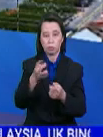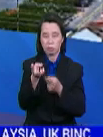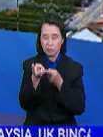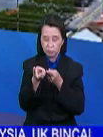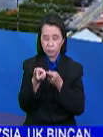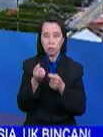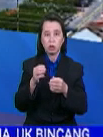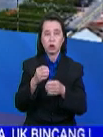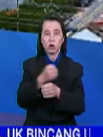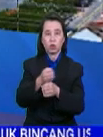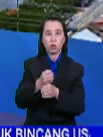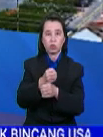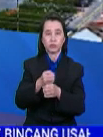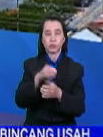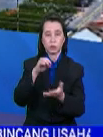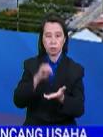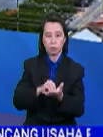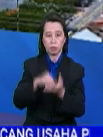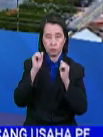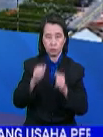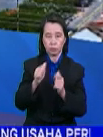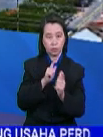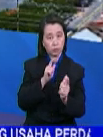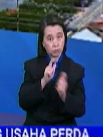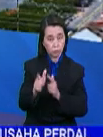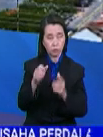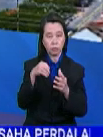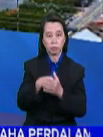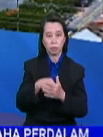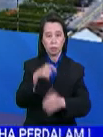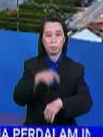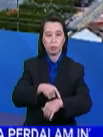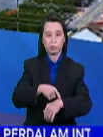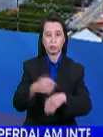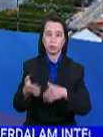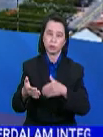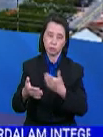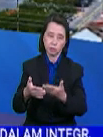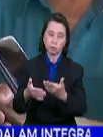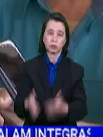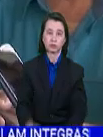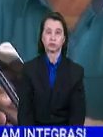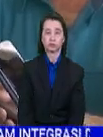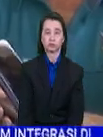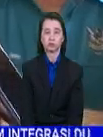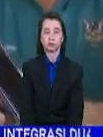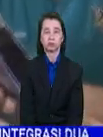biji kopi dibayar perawan dapat diluluskan dalam waktu terdekat